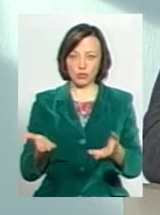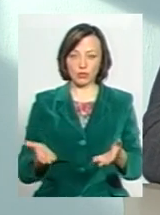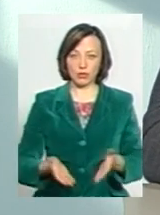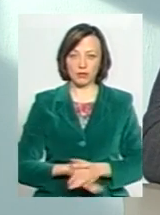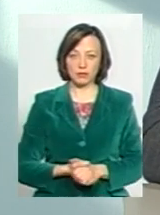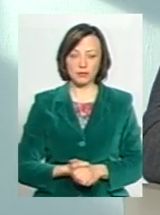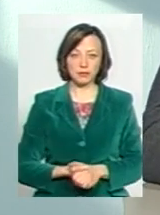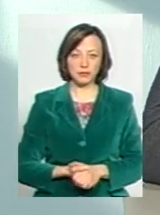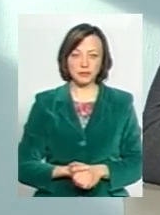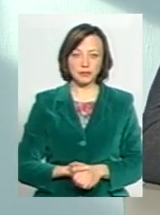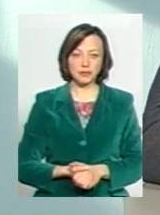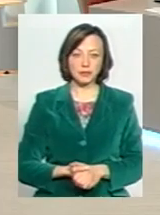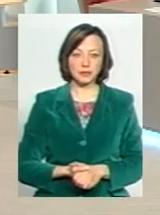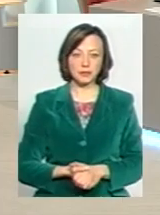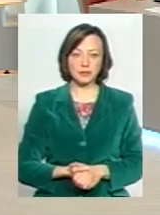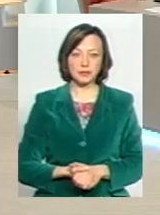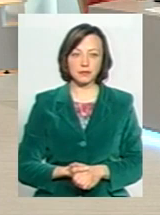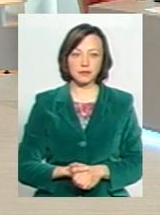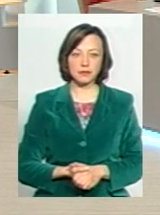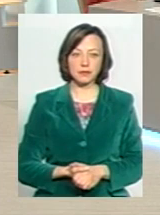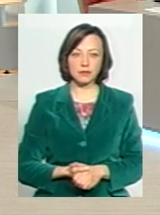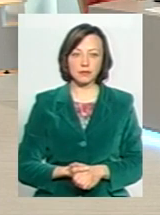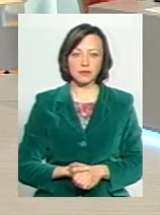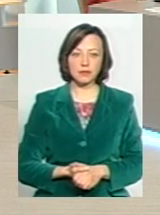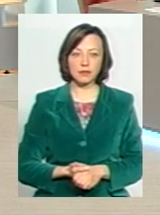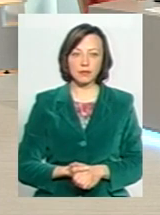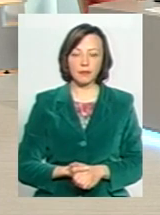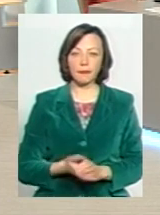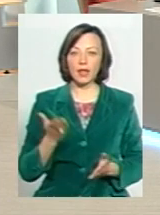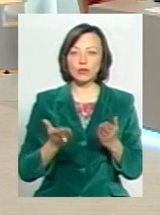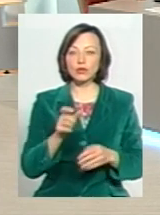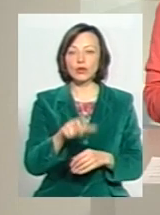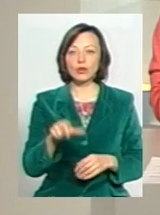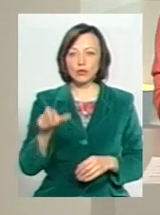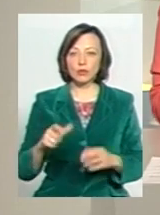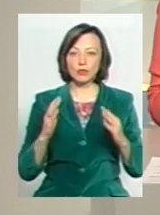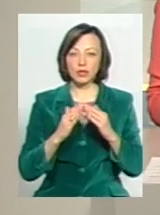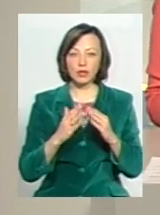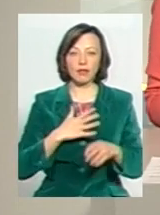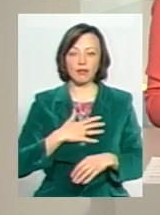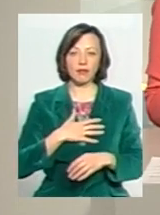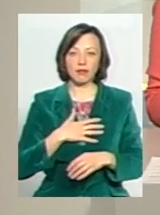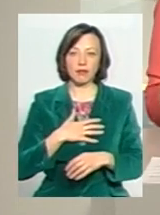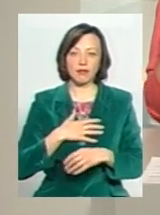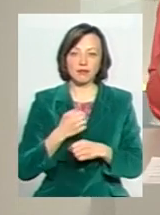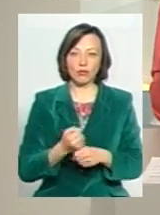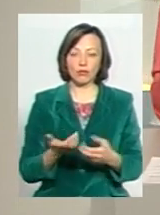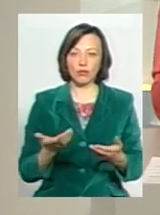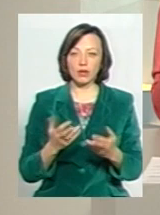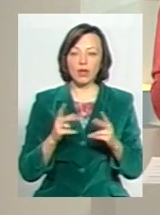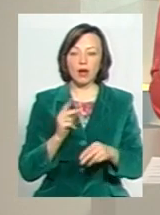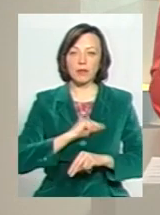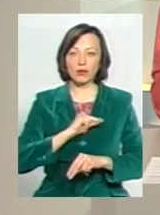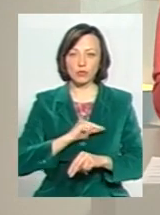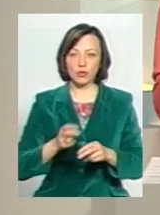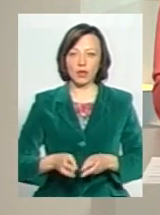в нормальному стані. Добре, але все ж таки, ще дуже коротко, якщо мешканця будинку не влаштовує, до прикладу, як